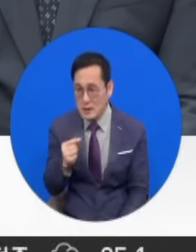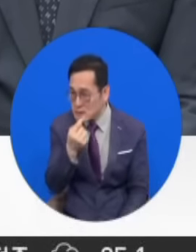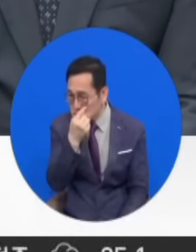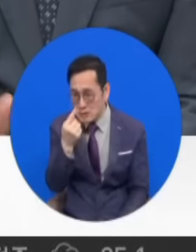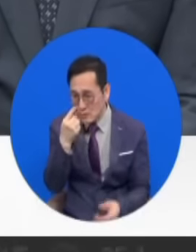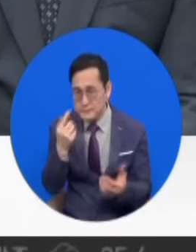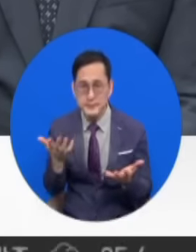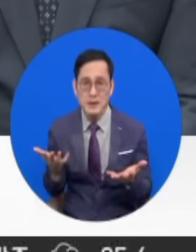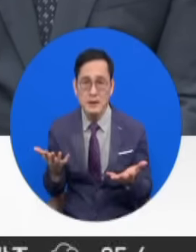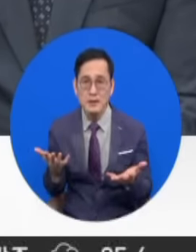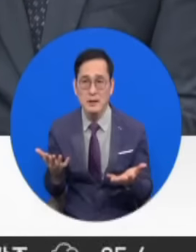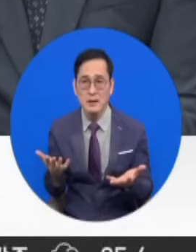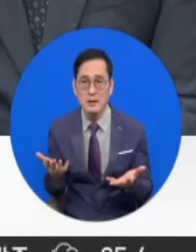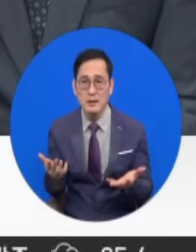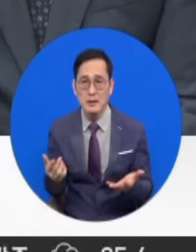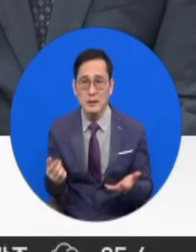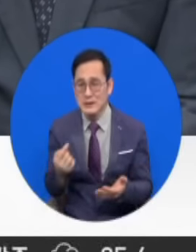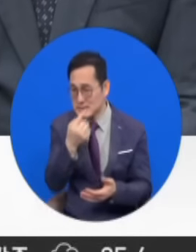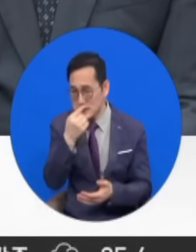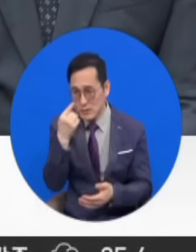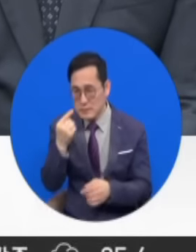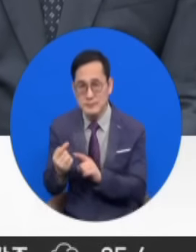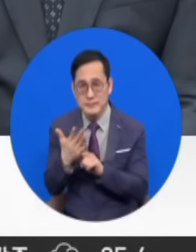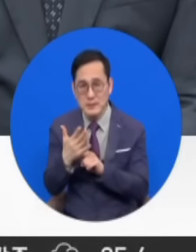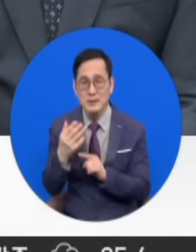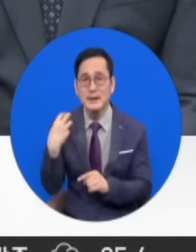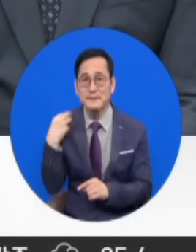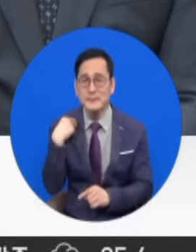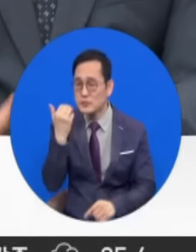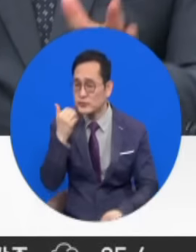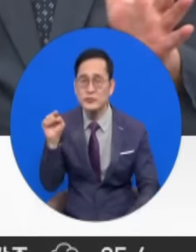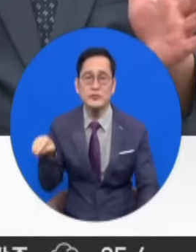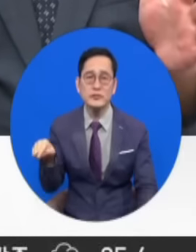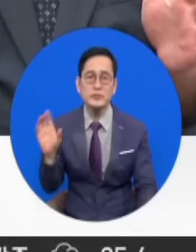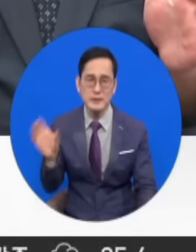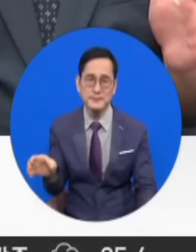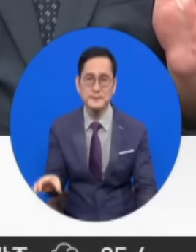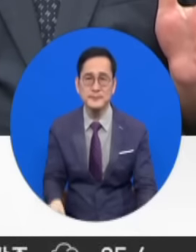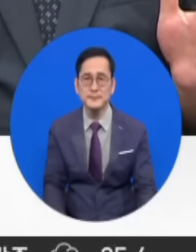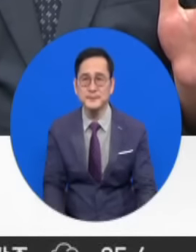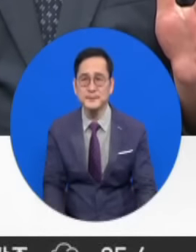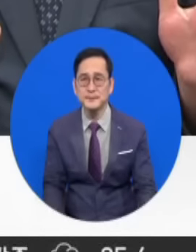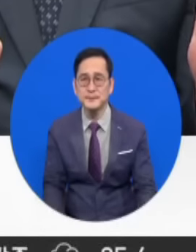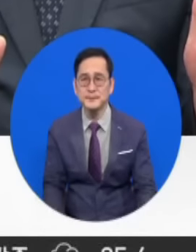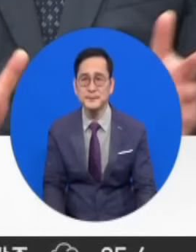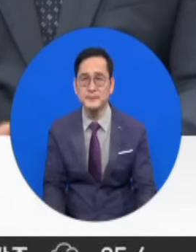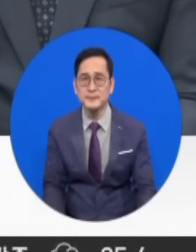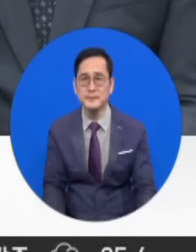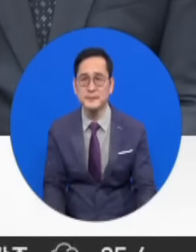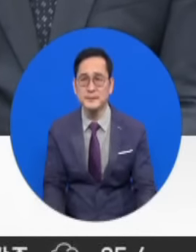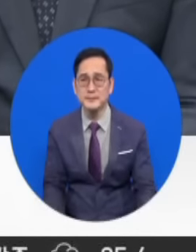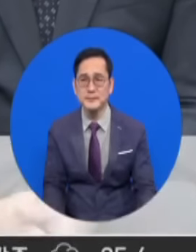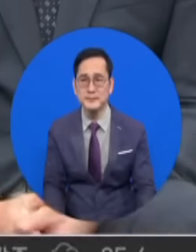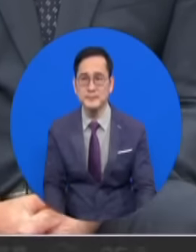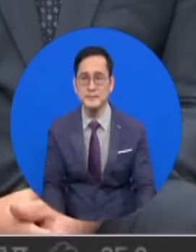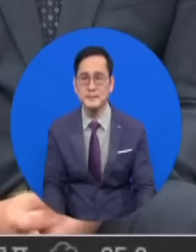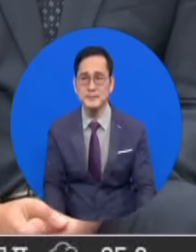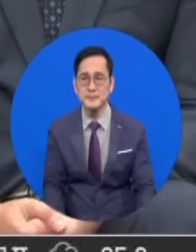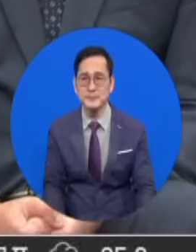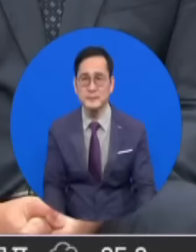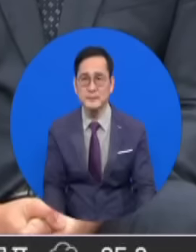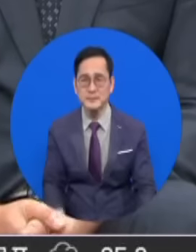예. 이 차량 운전자에게 있습니다. 그래서 사실은 누가 봐도 이 급발진 가능성이 높은 사고임에도 불구하고